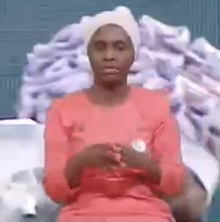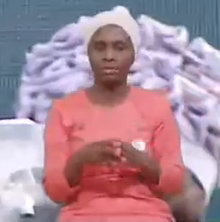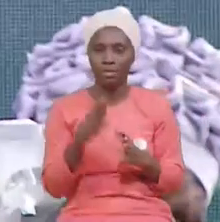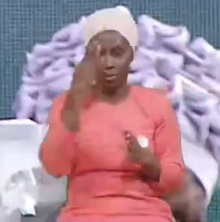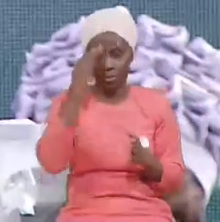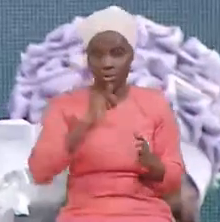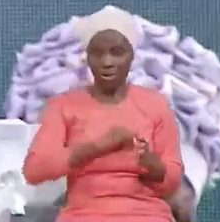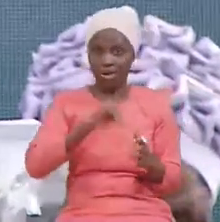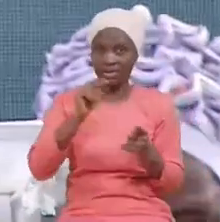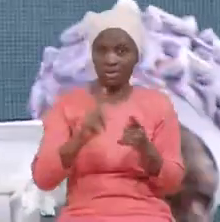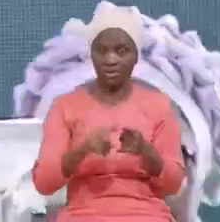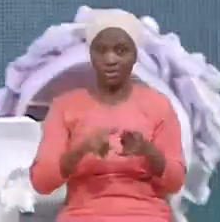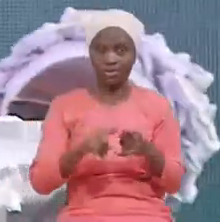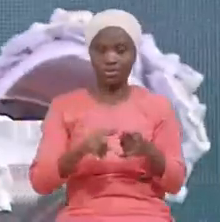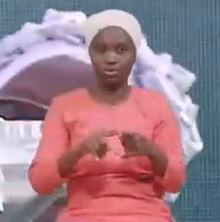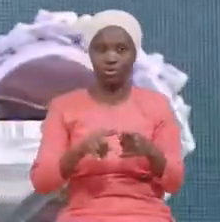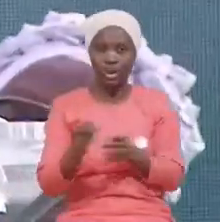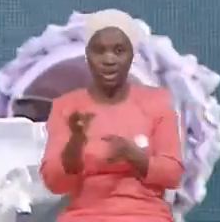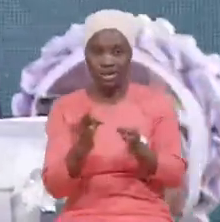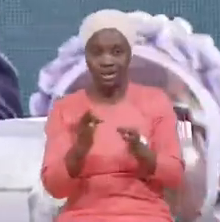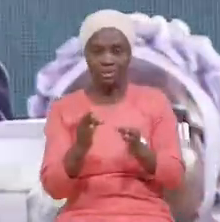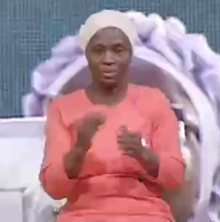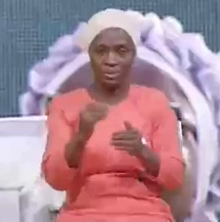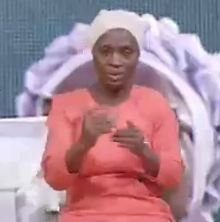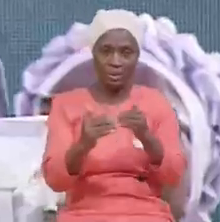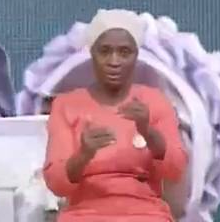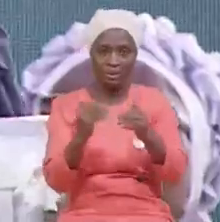Je dois aller pas à pas.